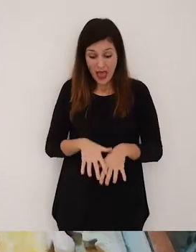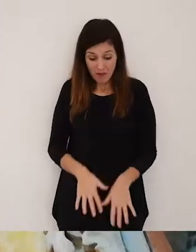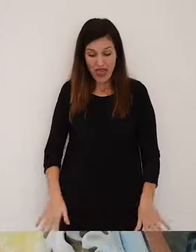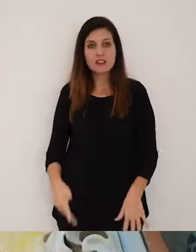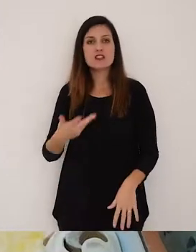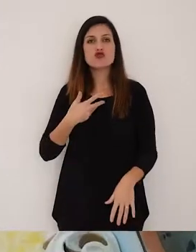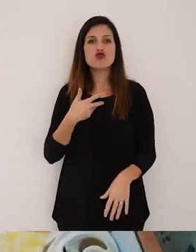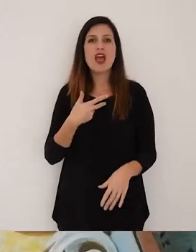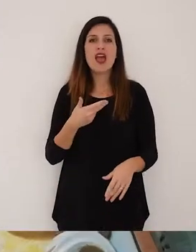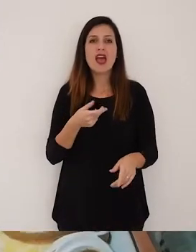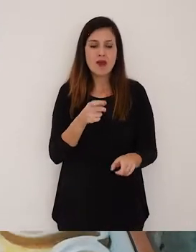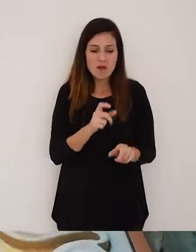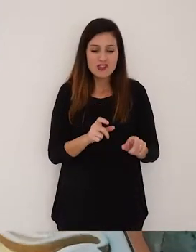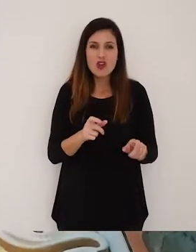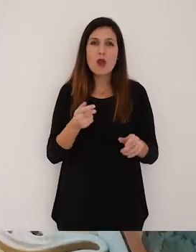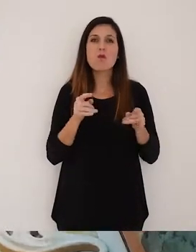piedi.